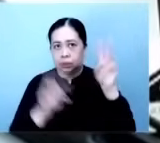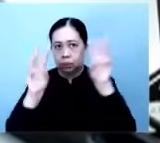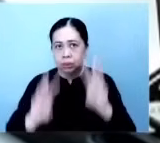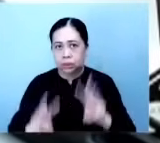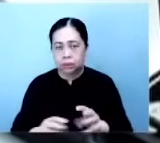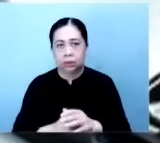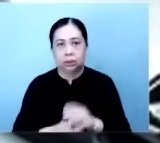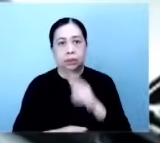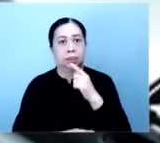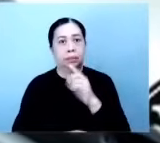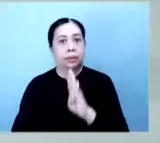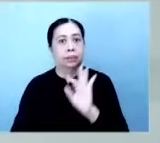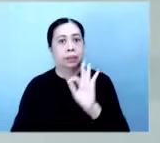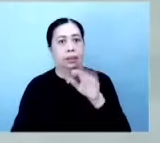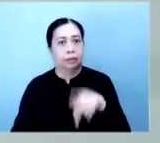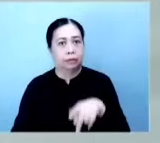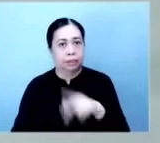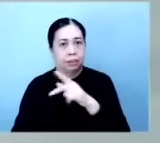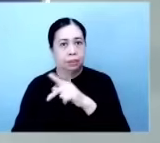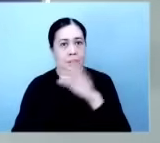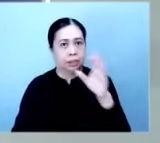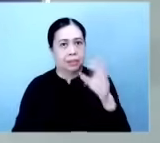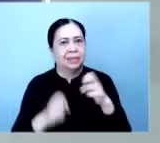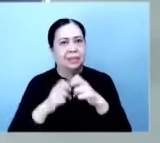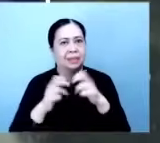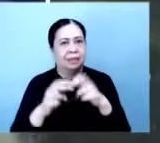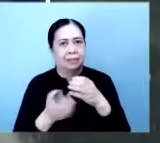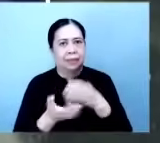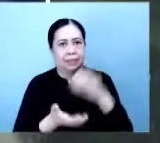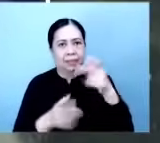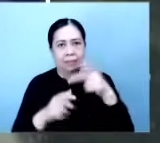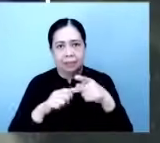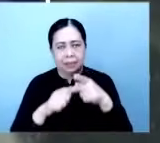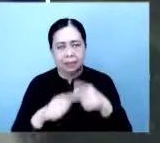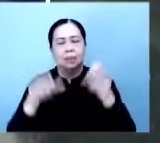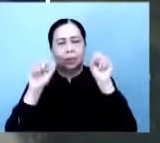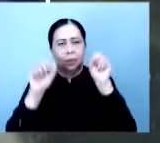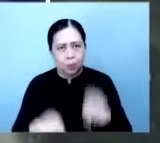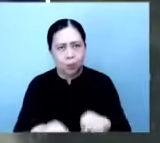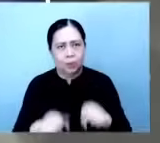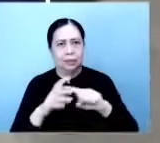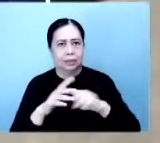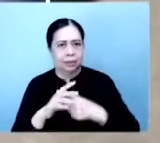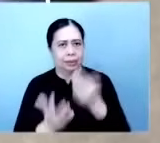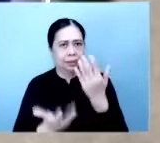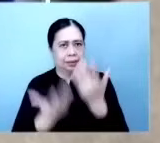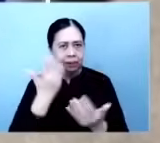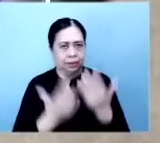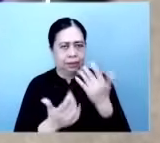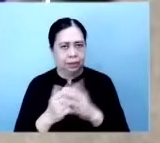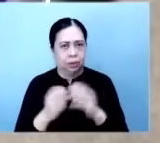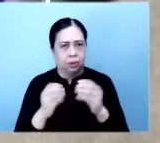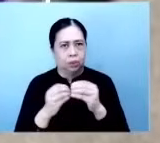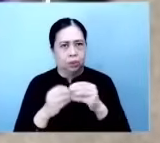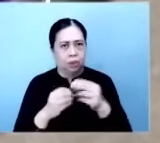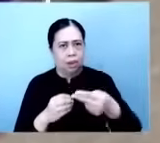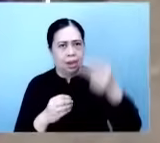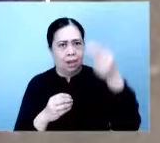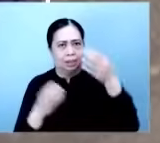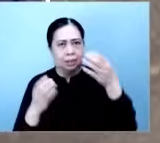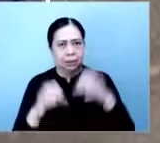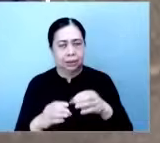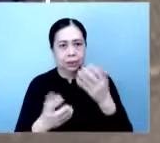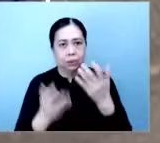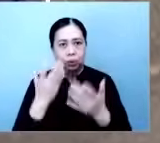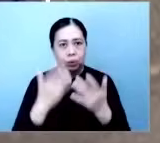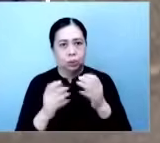Bureau of Fire Protection Pasay, kahit plastic na bote ng tubig, posibleng pagmulan ng sunog. Mas tataas pa ang tsansa ng sunog